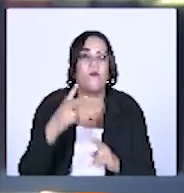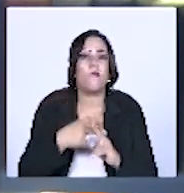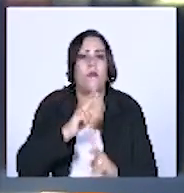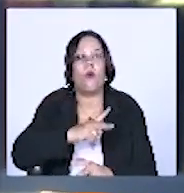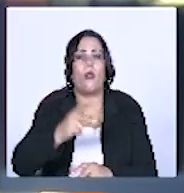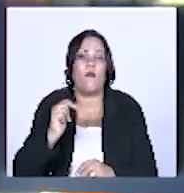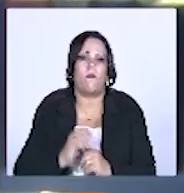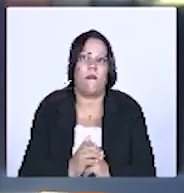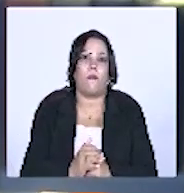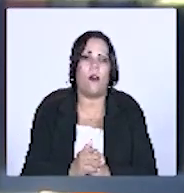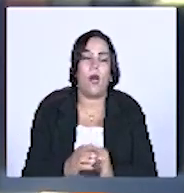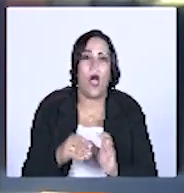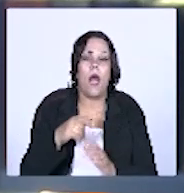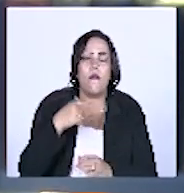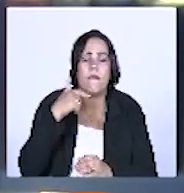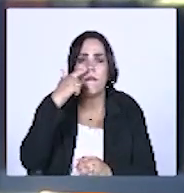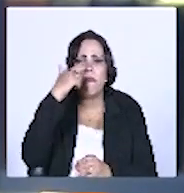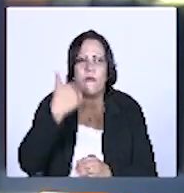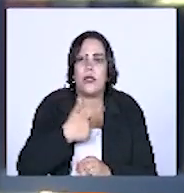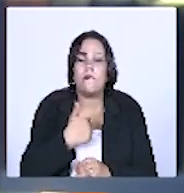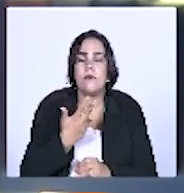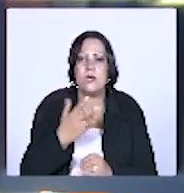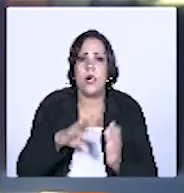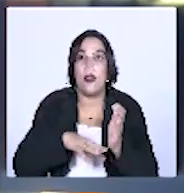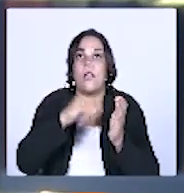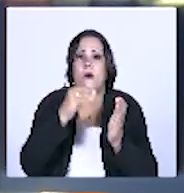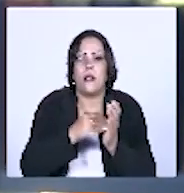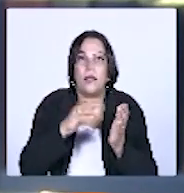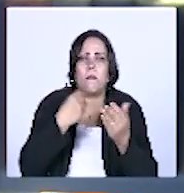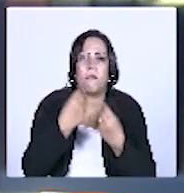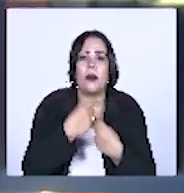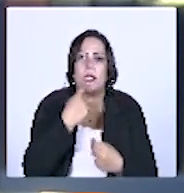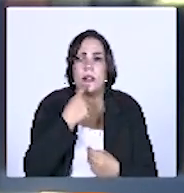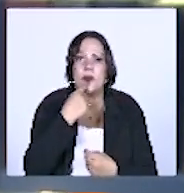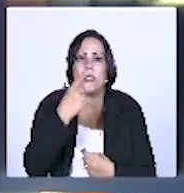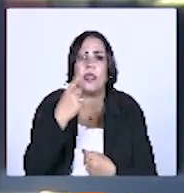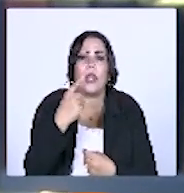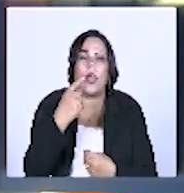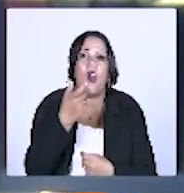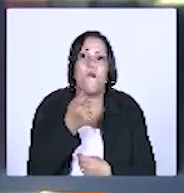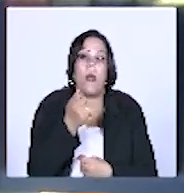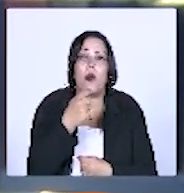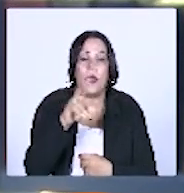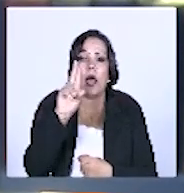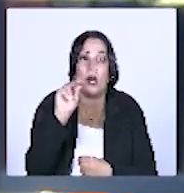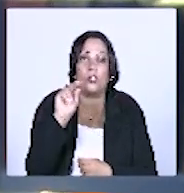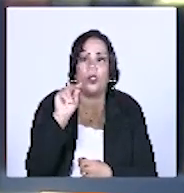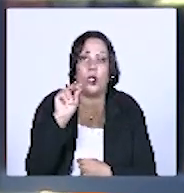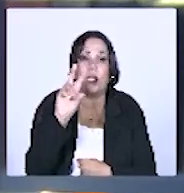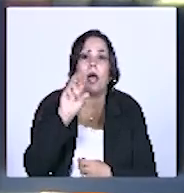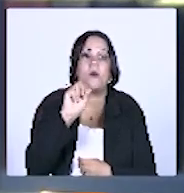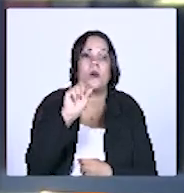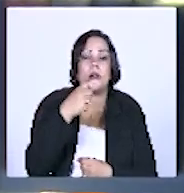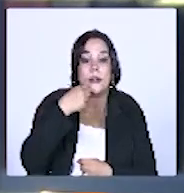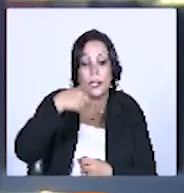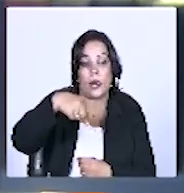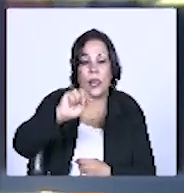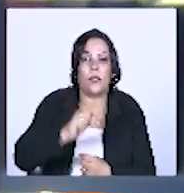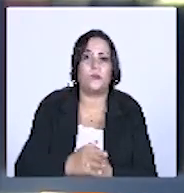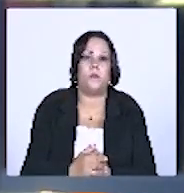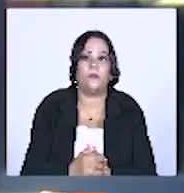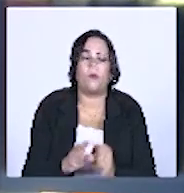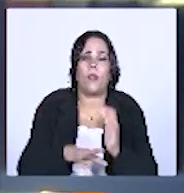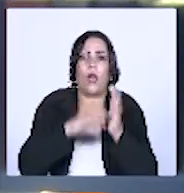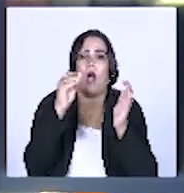حواليه املا في بدء تنفيذه مع السنه الماليه القادمه اللي هي 20 25 اللي هي